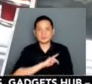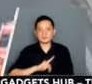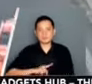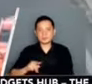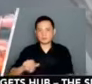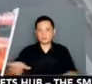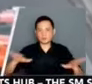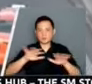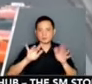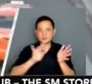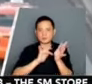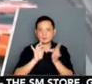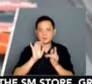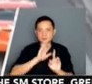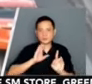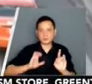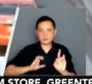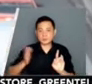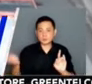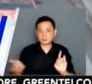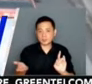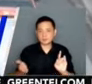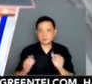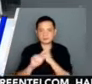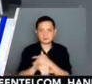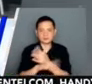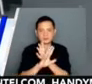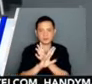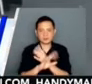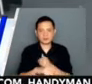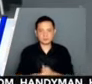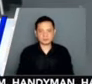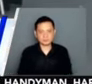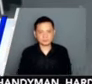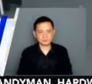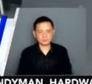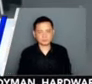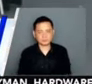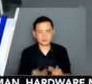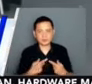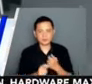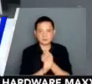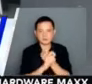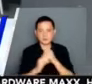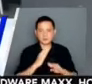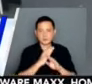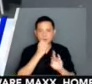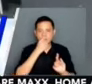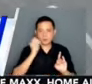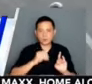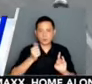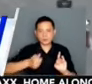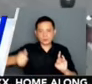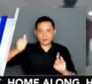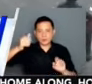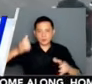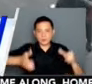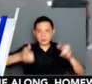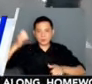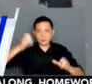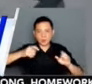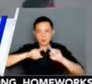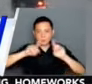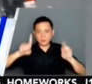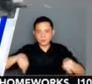City. Iyan ay sa kabila ng inilabas na temporary protection order ng Davao City Regional Trial Court sa Police Regional